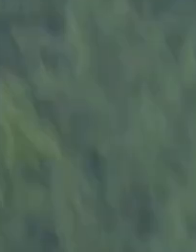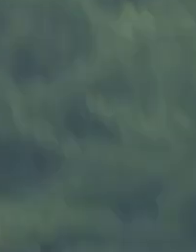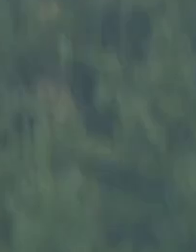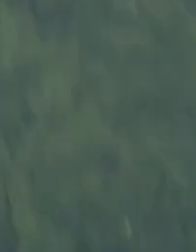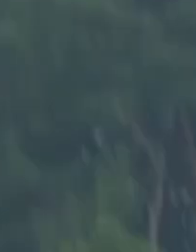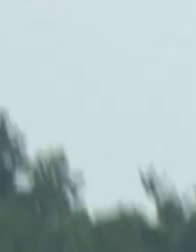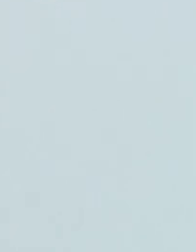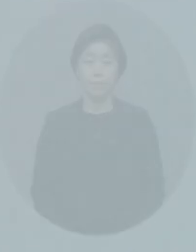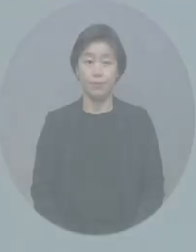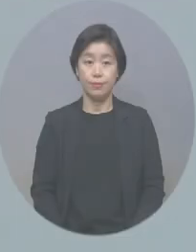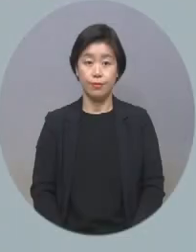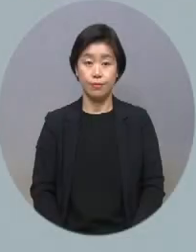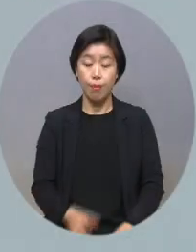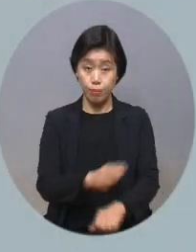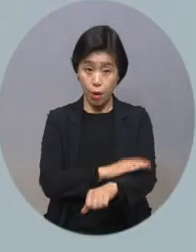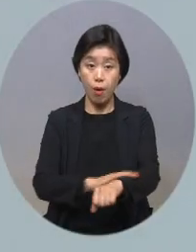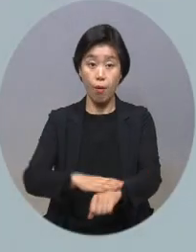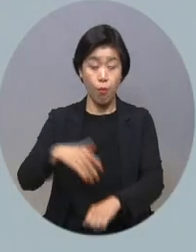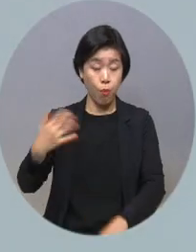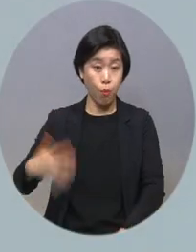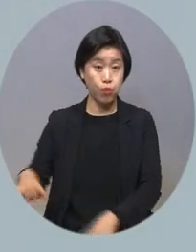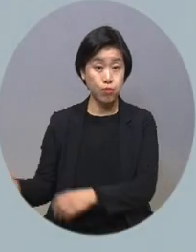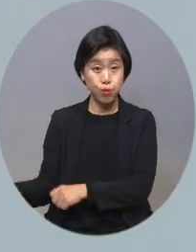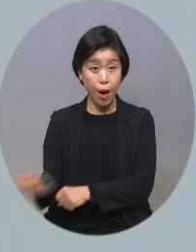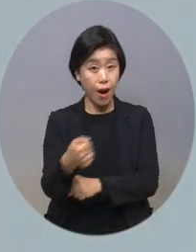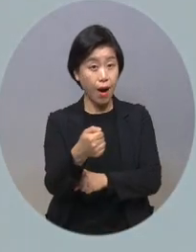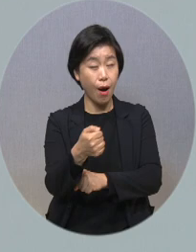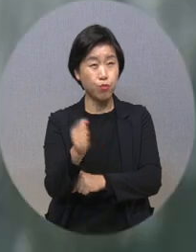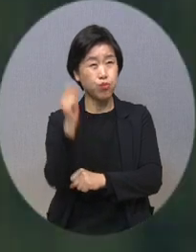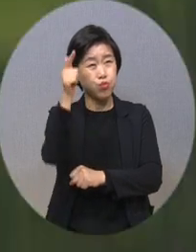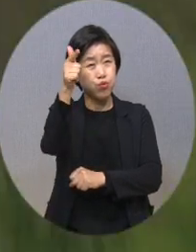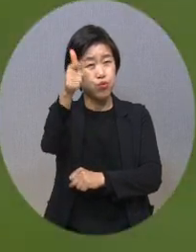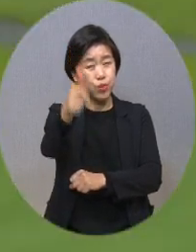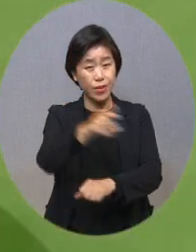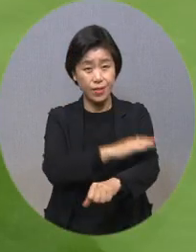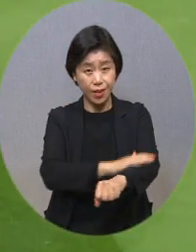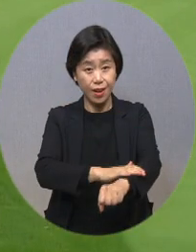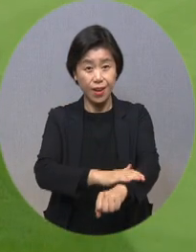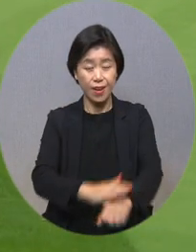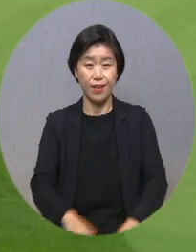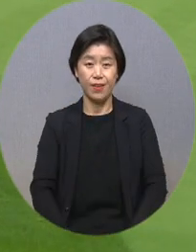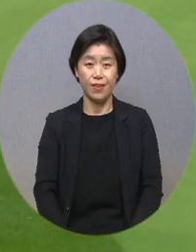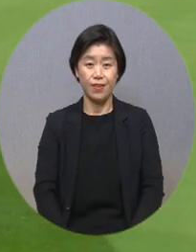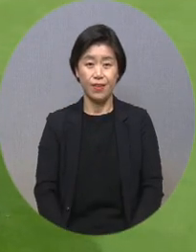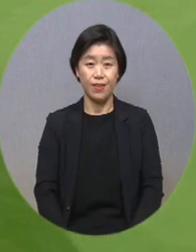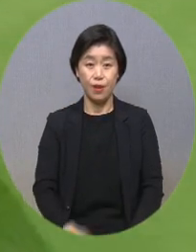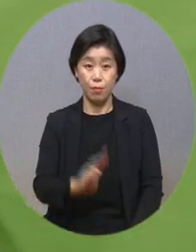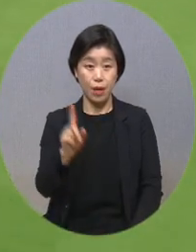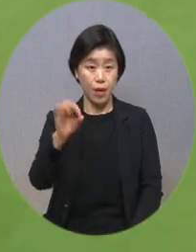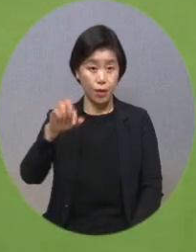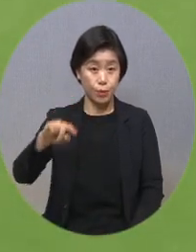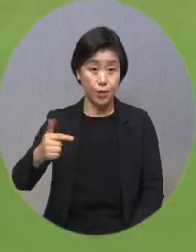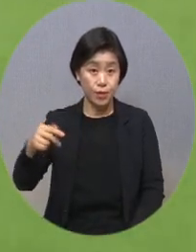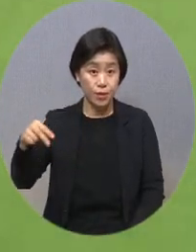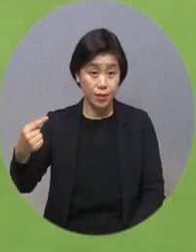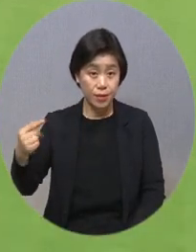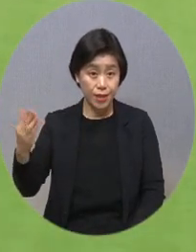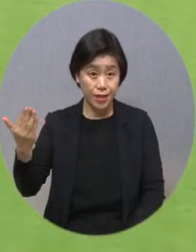잘 쳤어. 우와. 아 이것도 우측. 굿샷. 굿샷. 굿샷. 우측. 바운스.